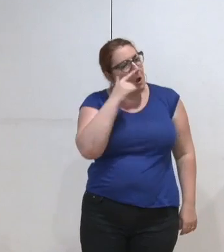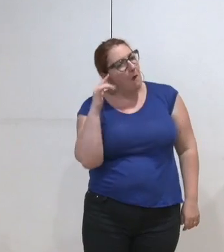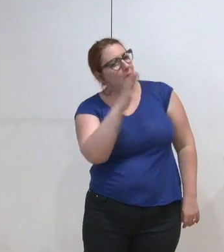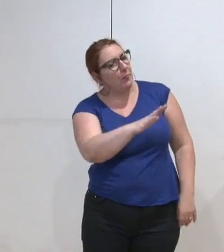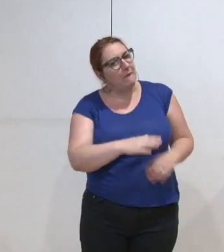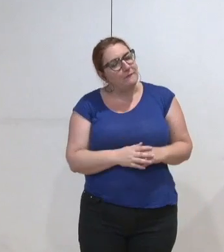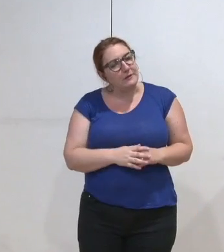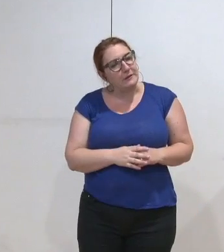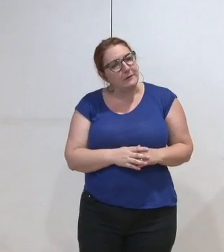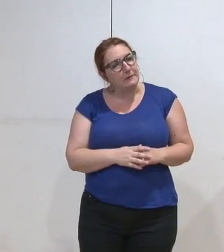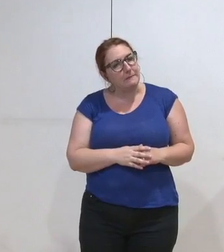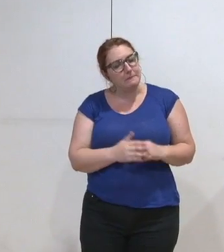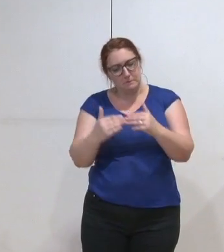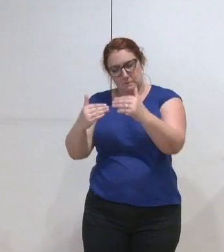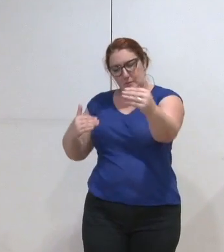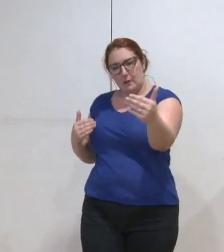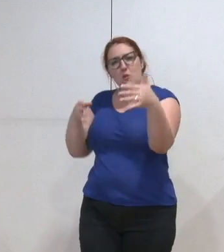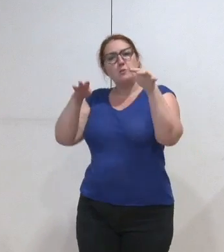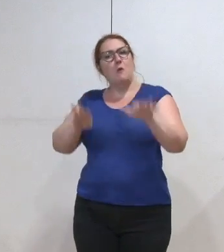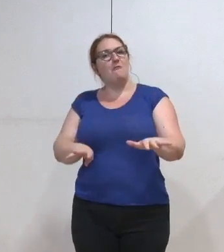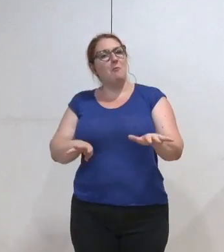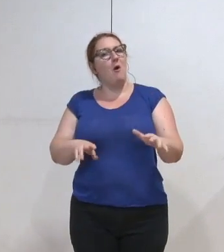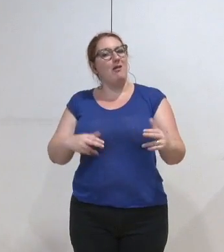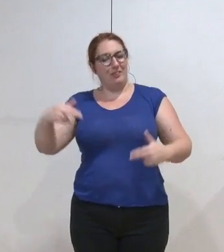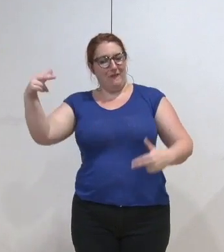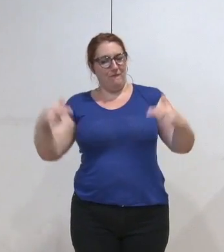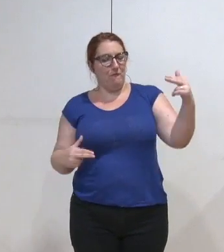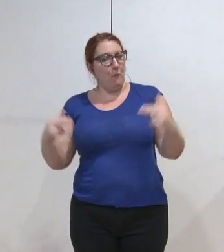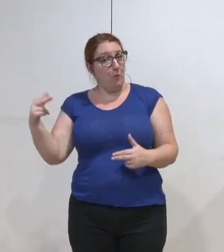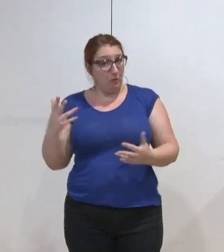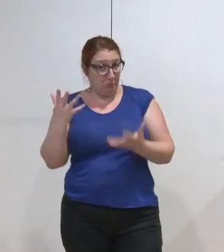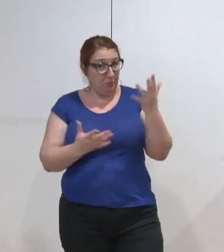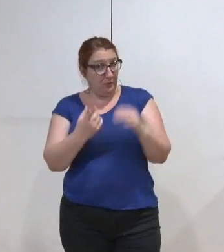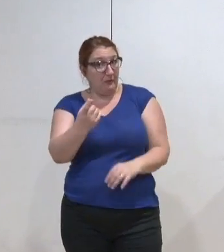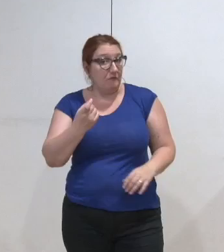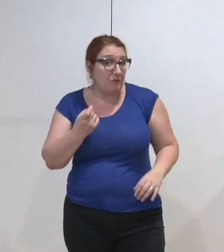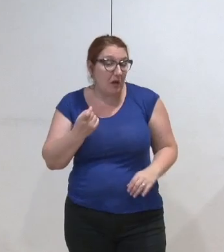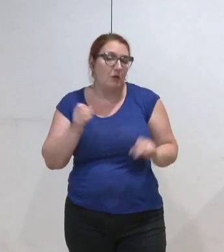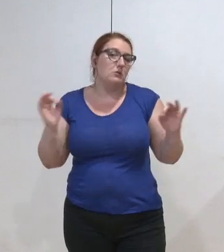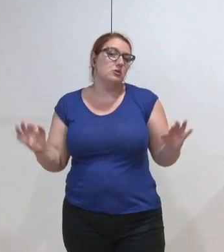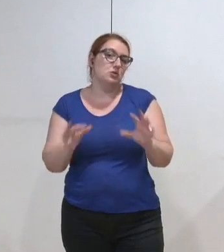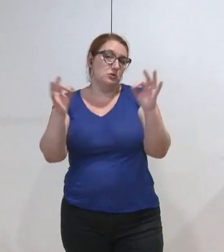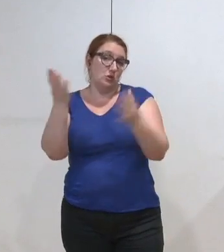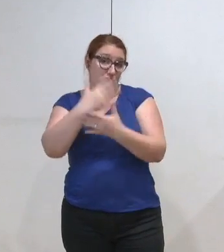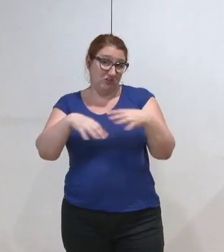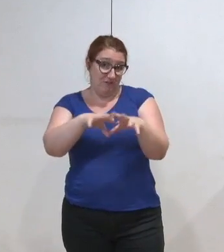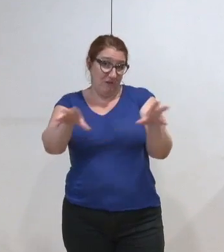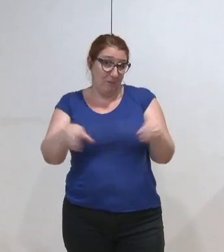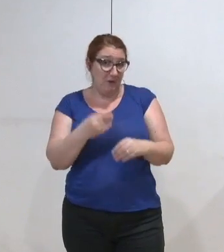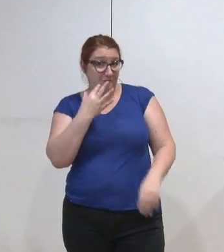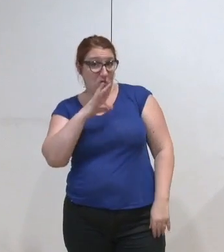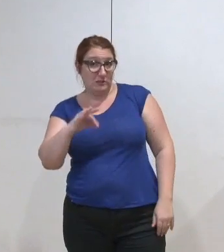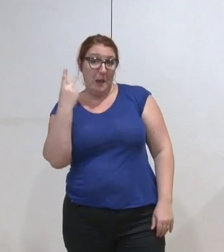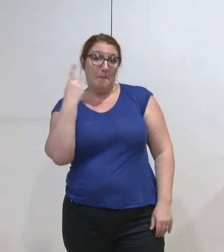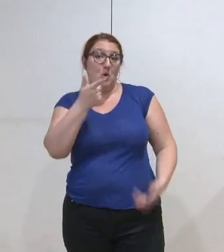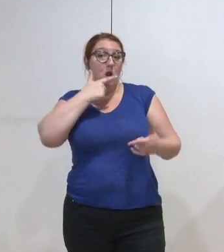cette différence Delta 9 ne peut pas dans certains cas venir du fait que quand dans une famille le français n'est pas votre